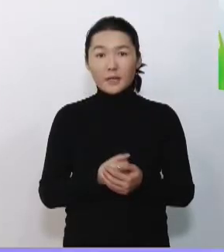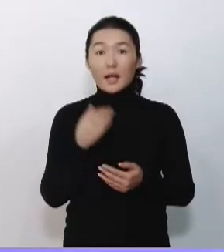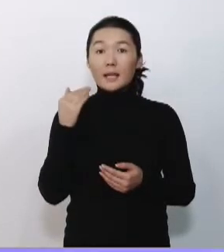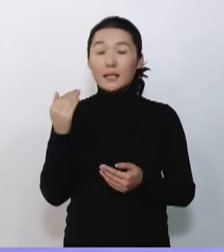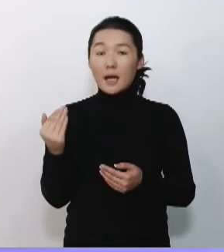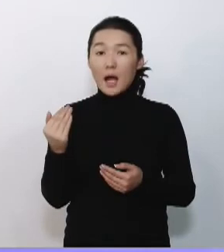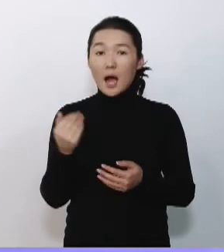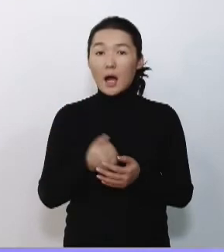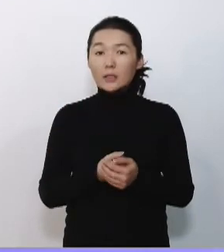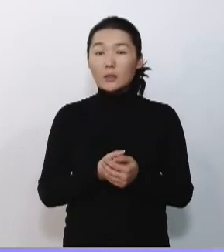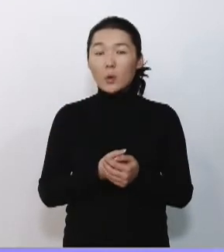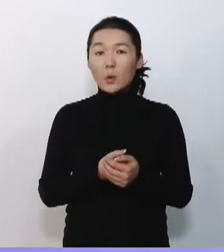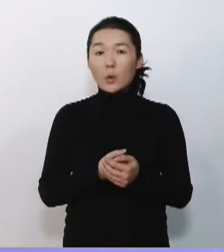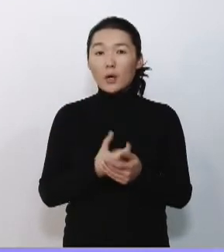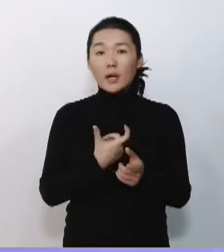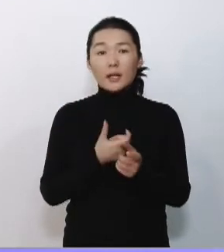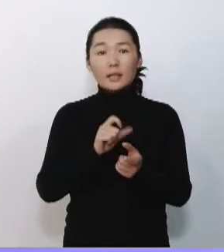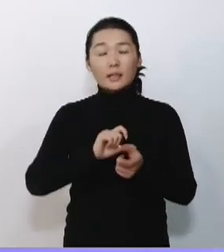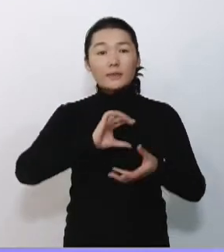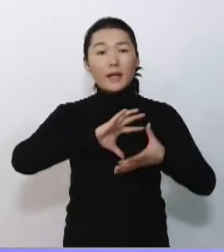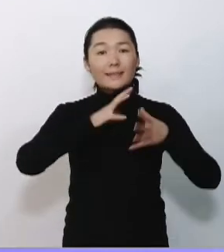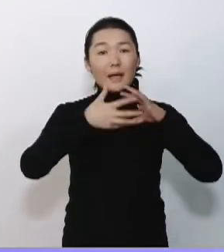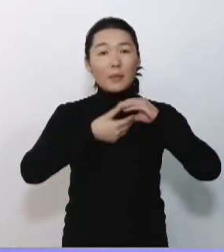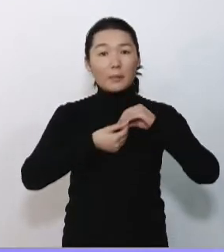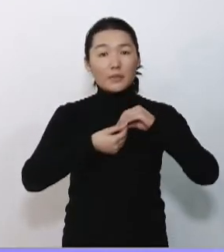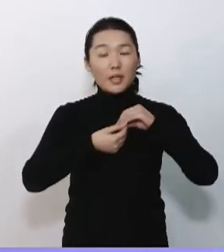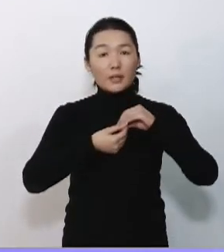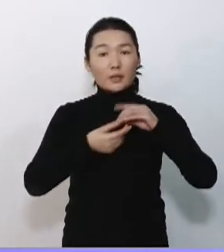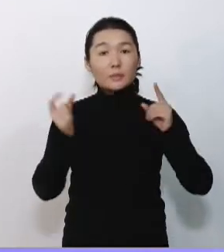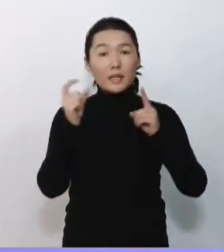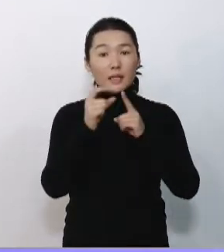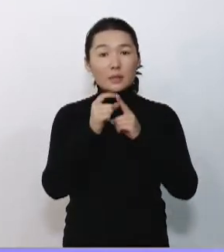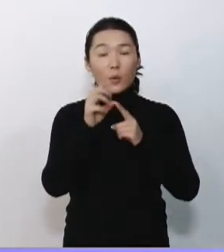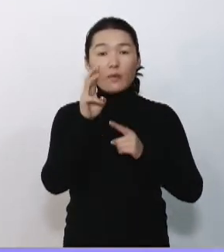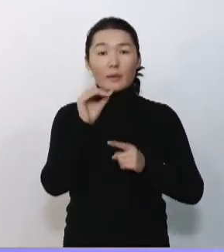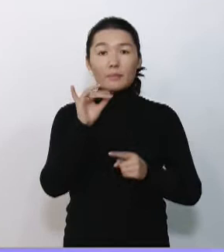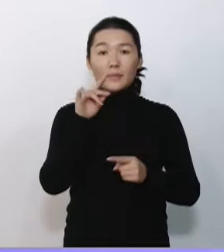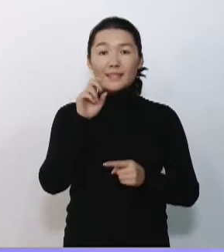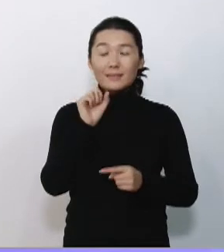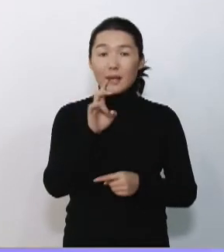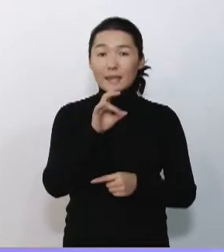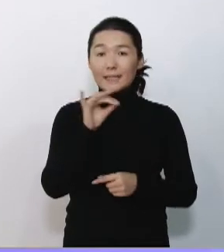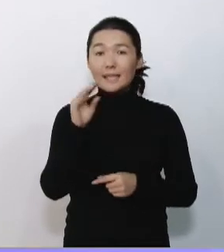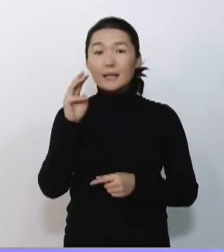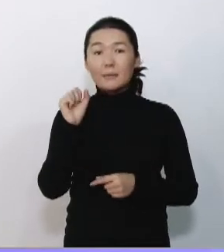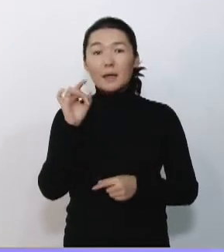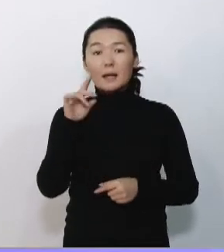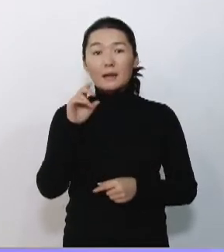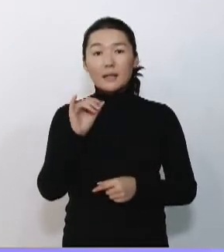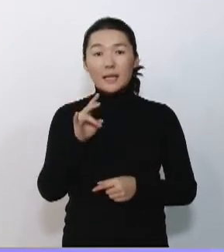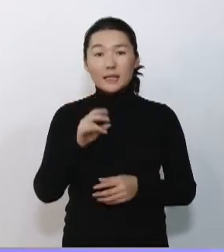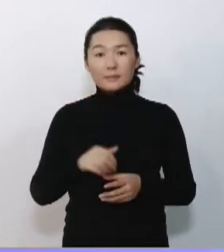И оно является обобщающим для слова Мерлан и Марлен.